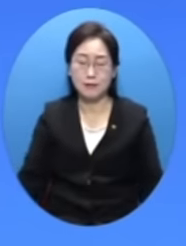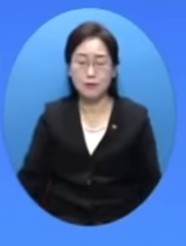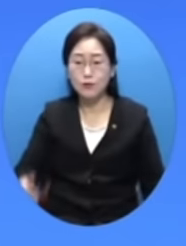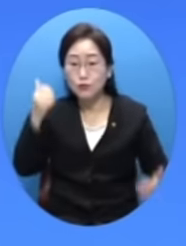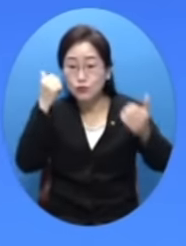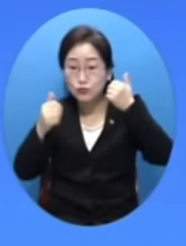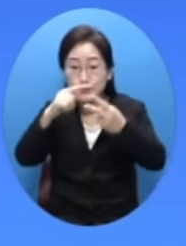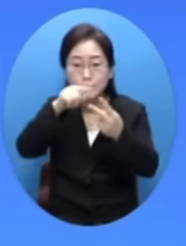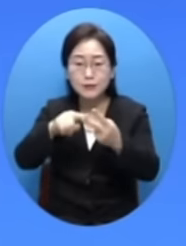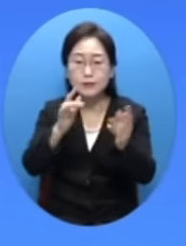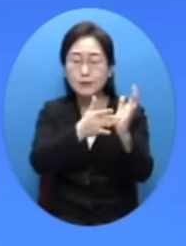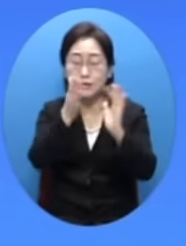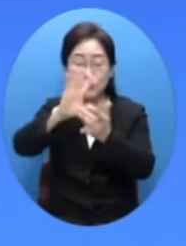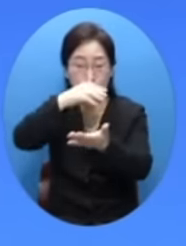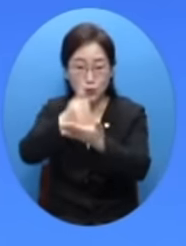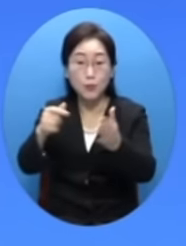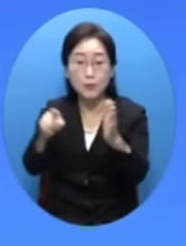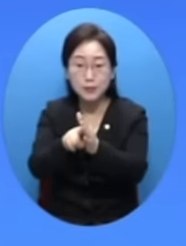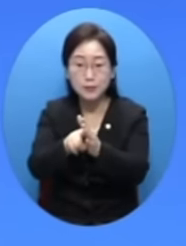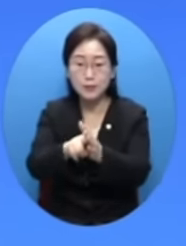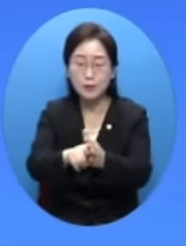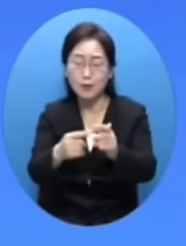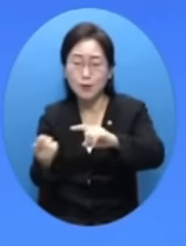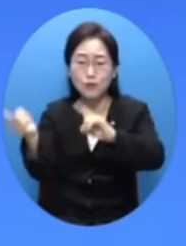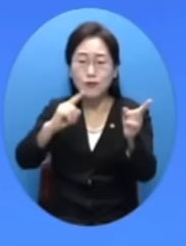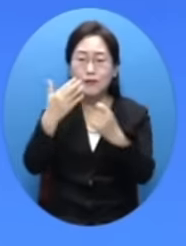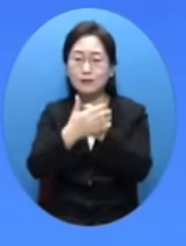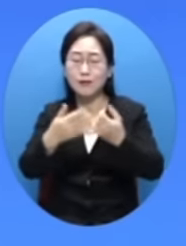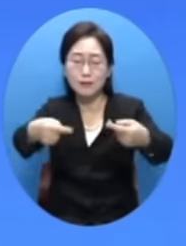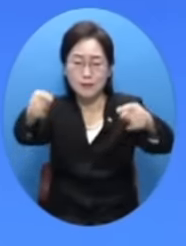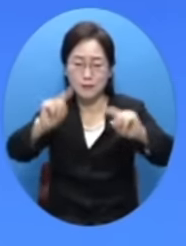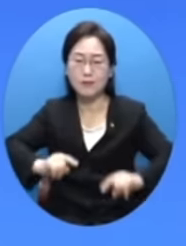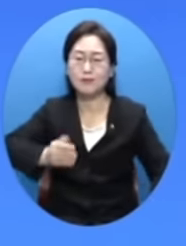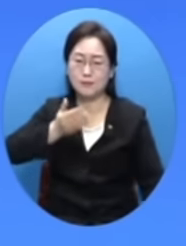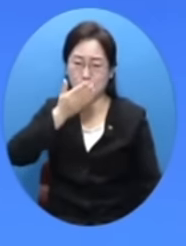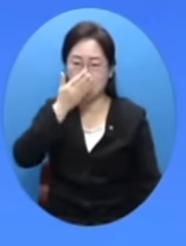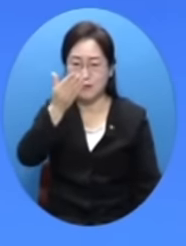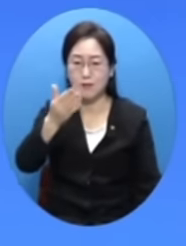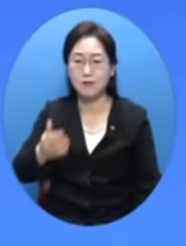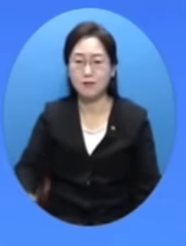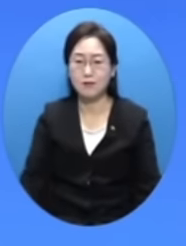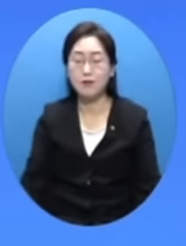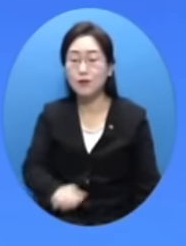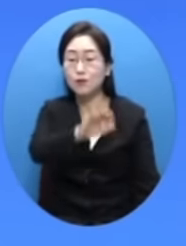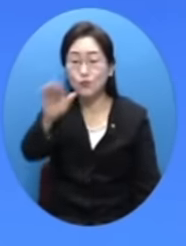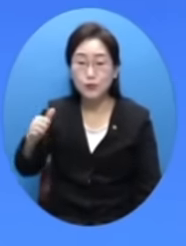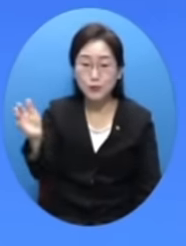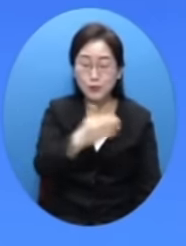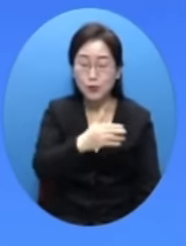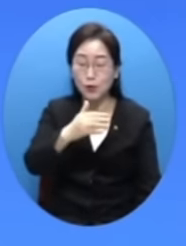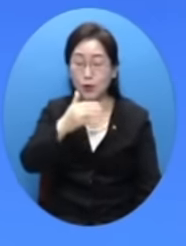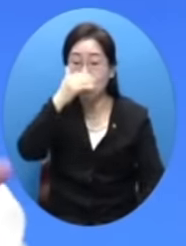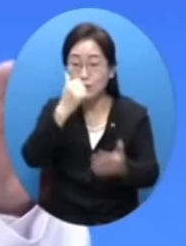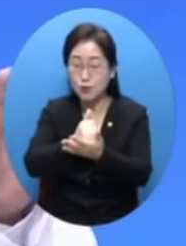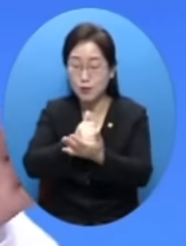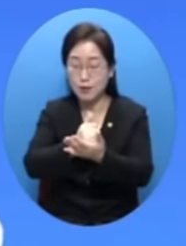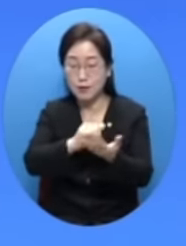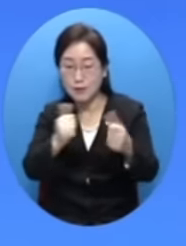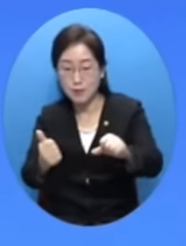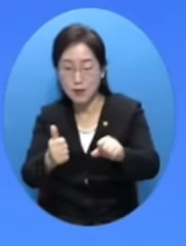예수를 믿기만 하면 이 부활의 은혜에 참여할 수 있게 된 것입니다. 우리로부터 죄와 사망의 권세가